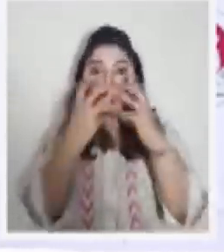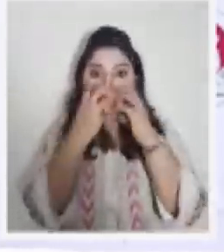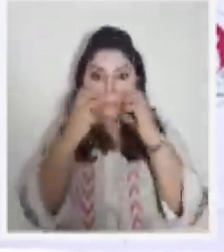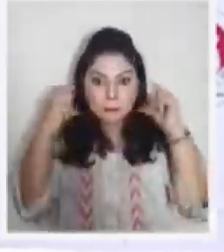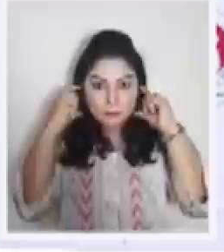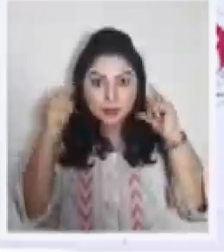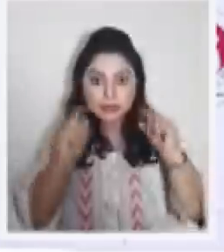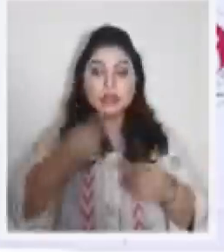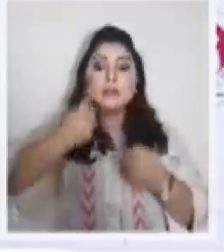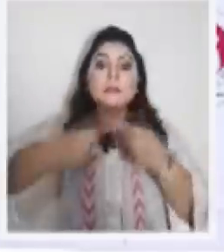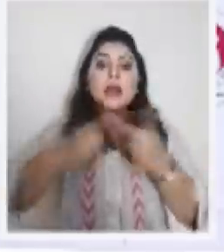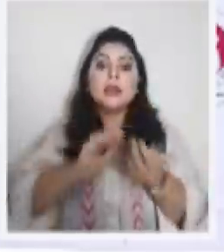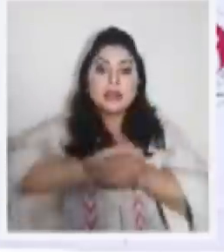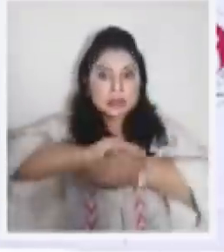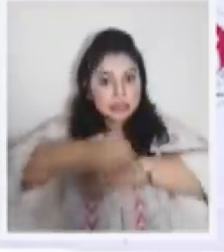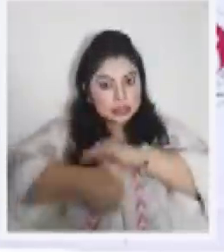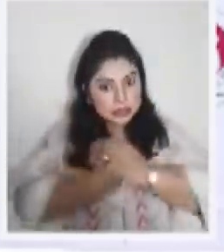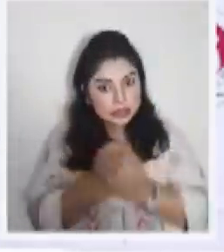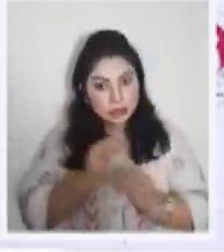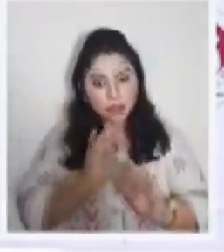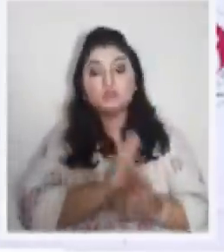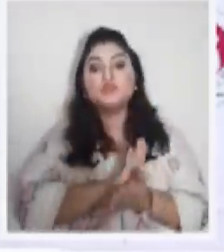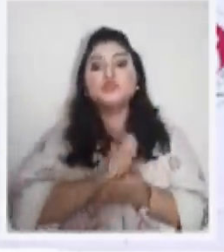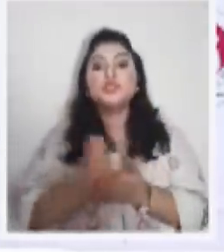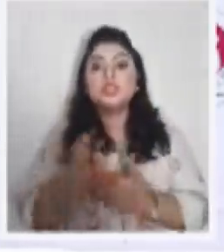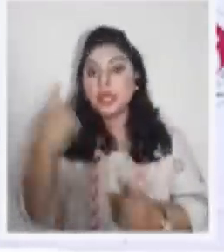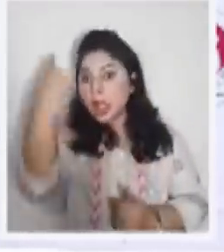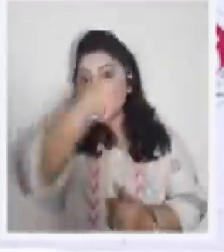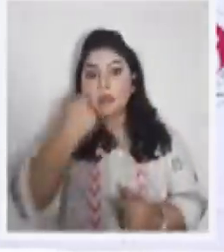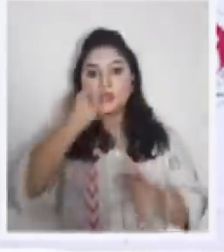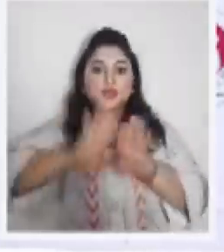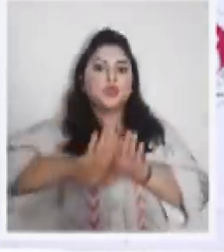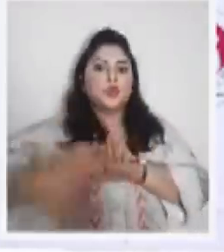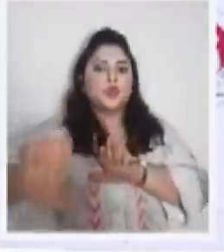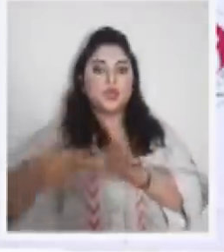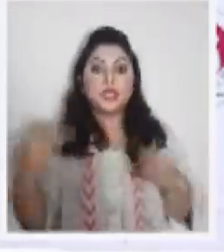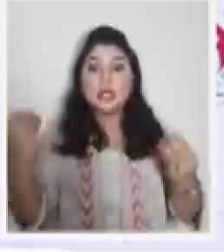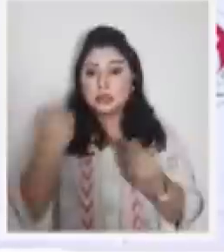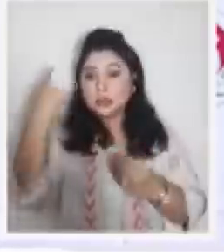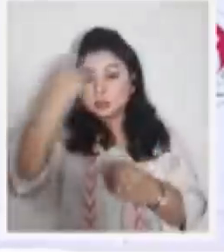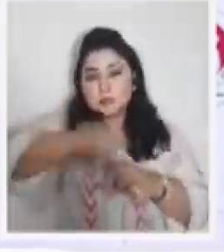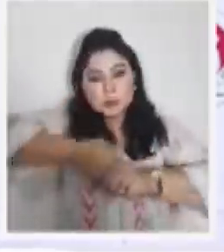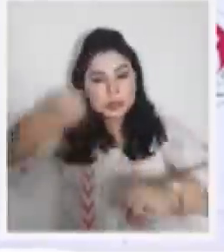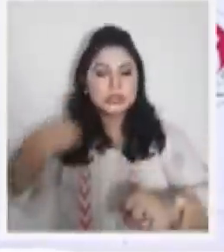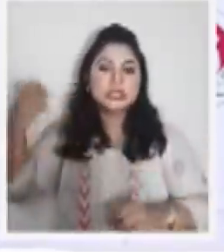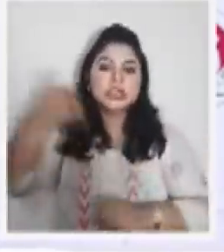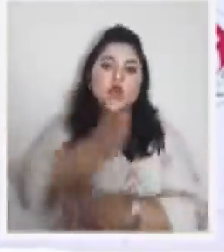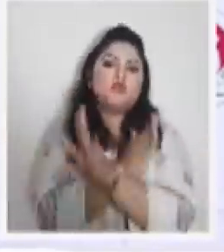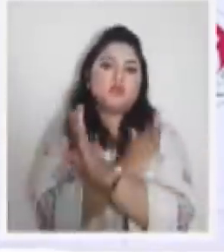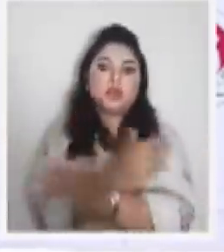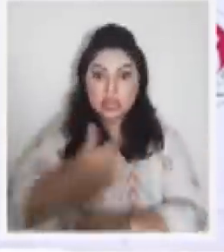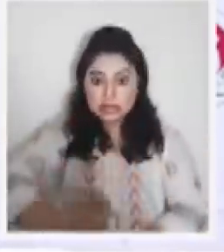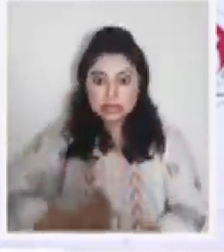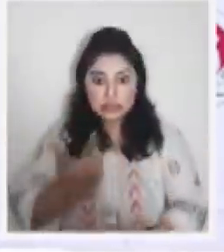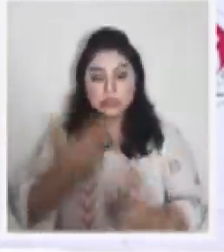আবারও অনুরোধ করব, সঠিকভাবে মাস্ক পরুন, বারবার সাবান পানি দিয়ে 20 সেকেন্ড ধরে হাত ধুন, সামাজিক দূরত্ব বজায় রাখুন